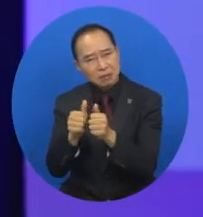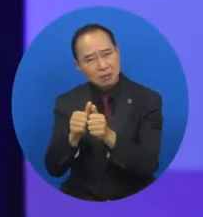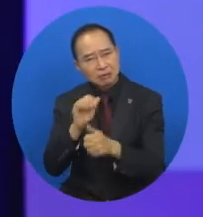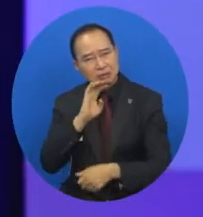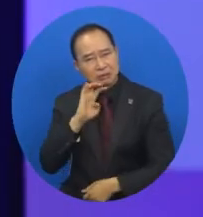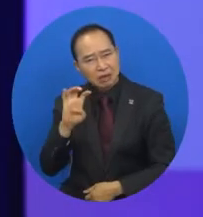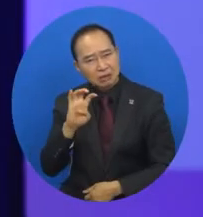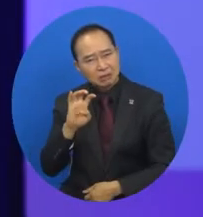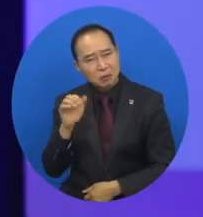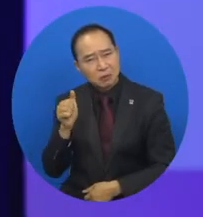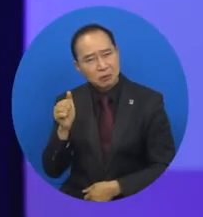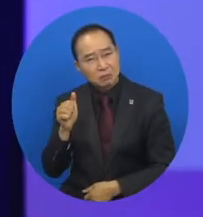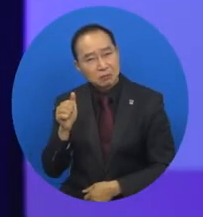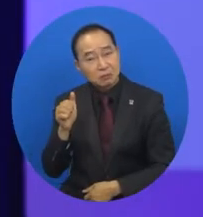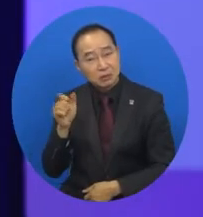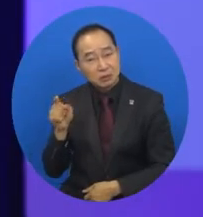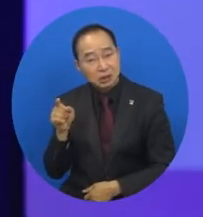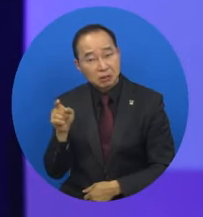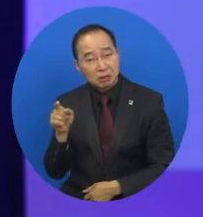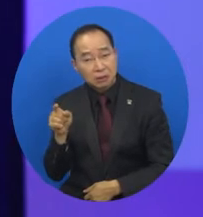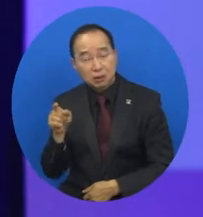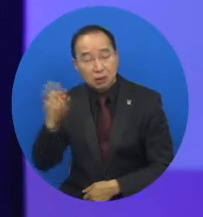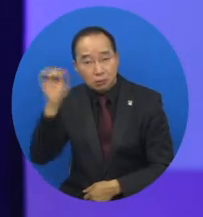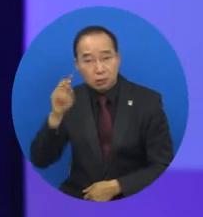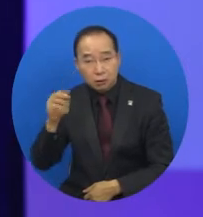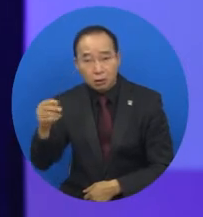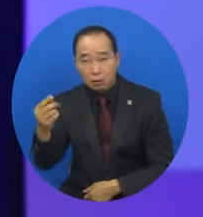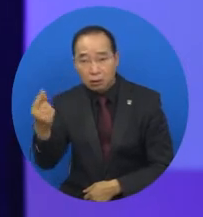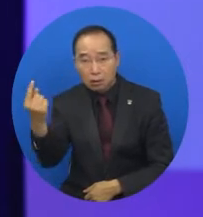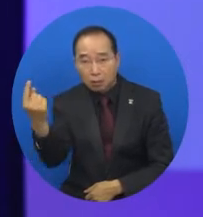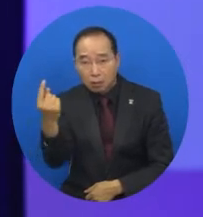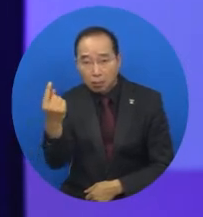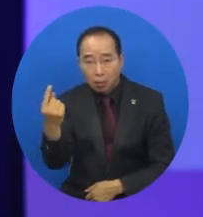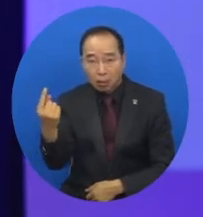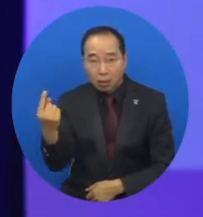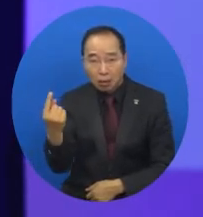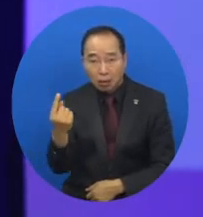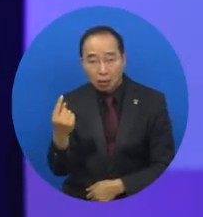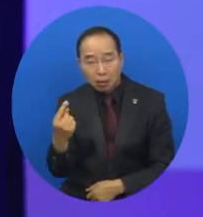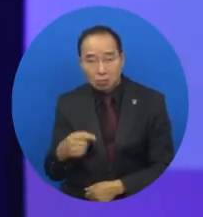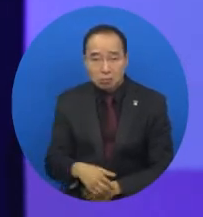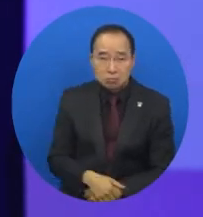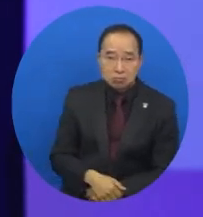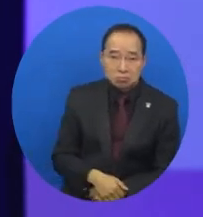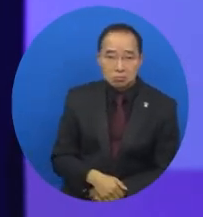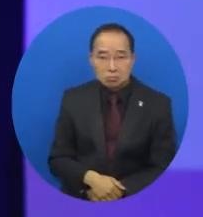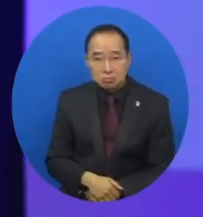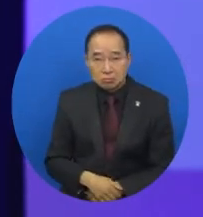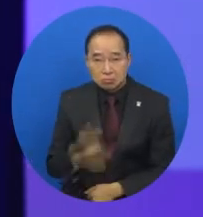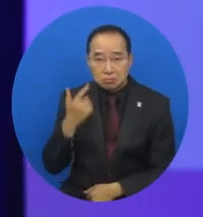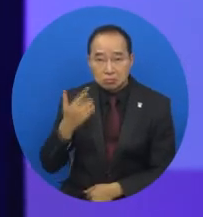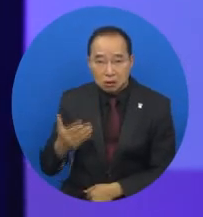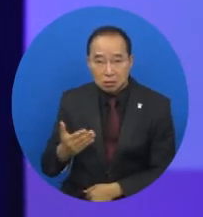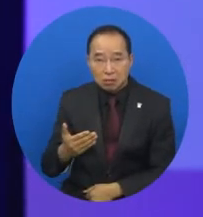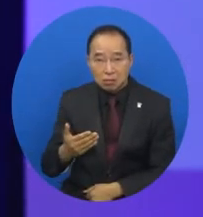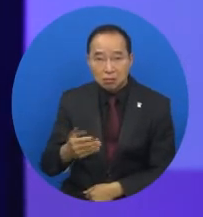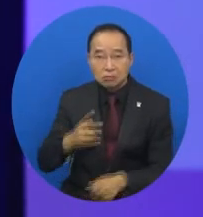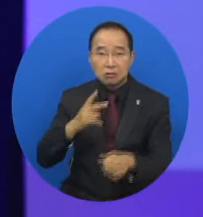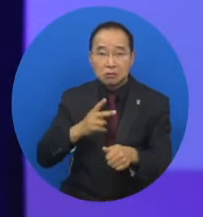중후반쯤 되는 남성분이 이렇게 구부정하게 저한테 다가와서 이렇게 쳐다보면서